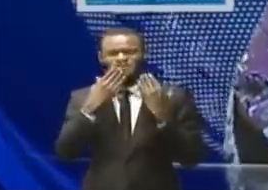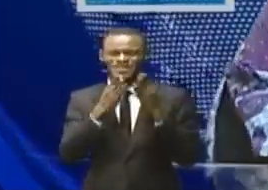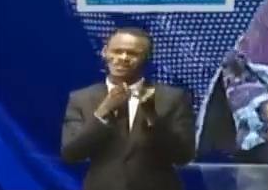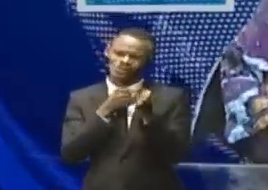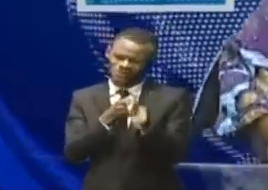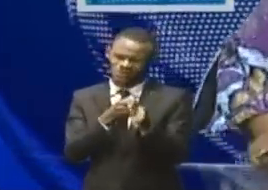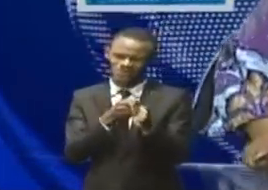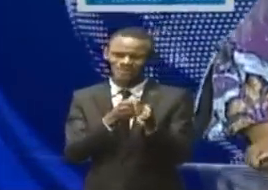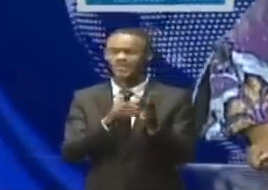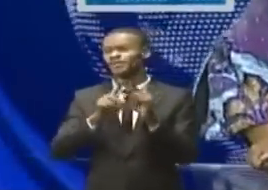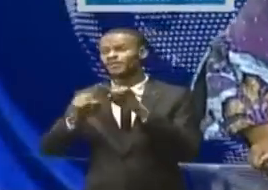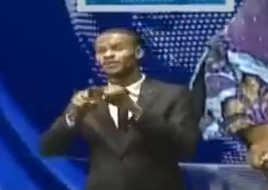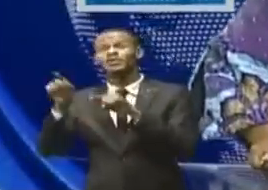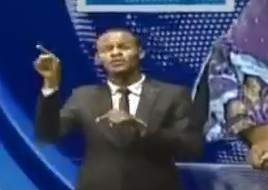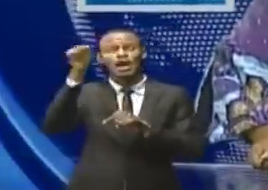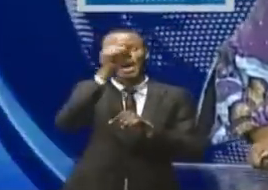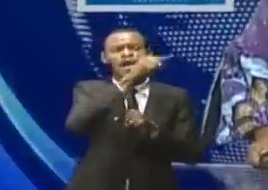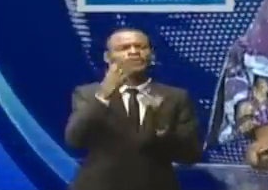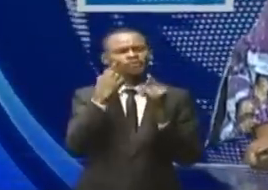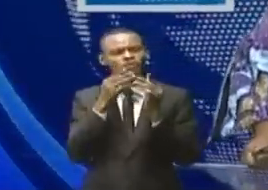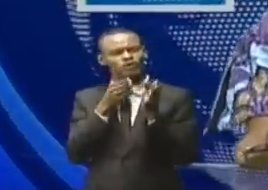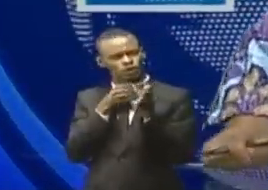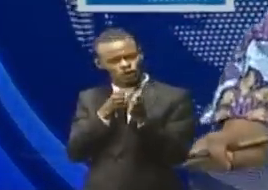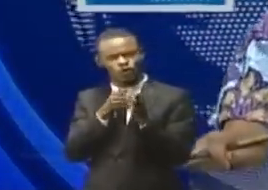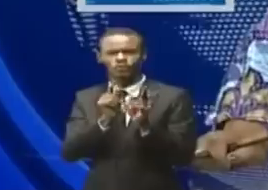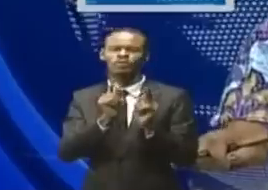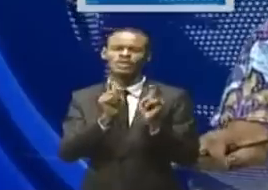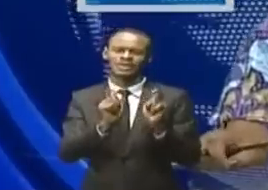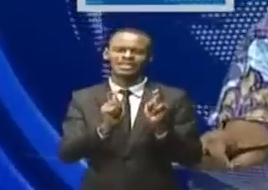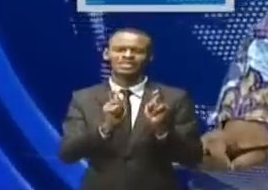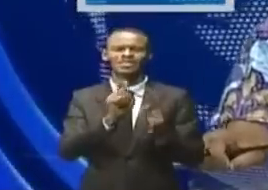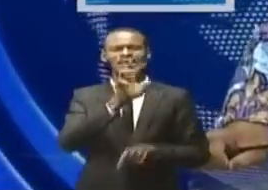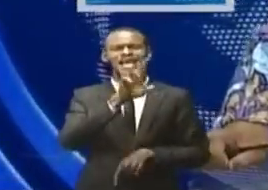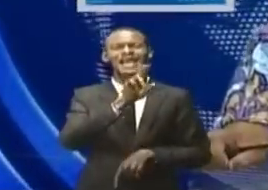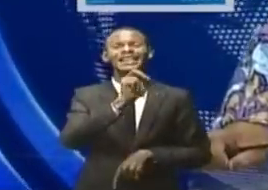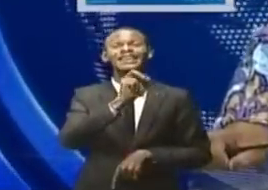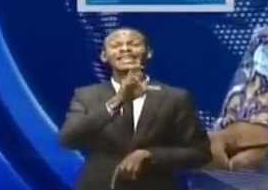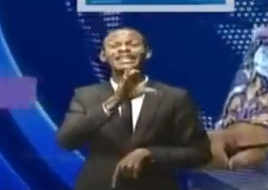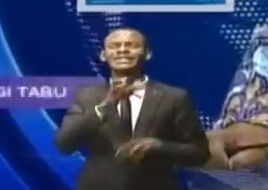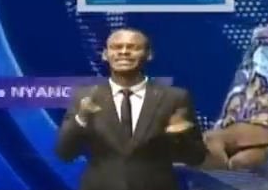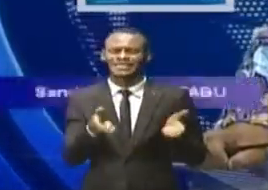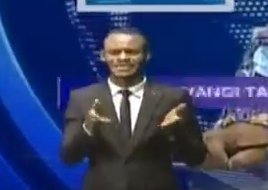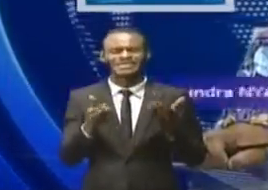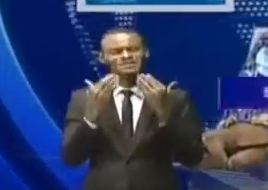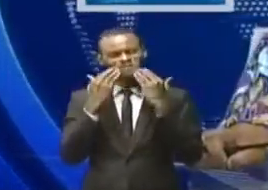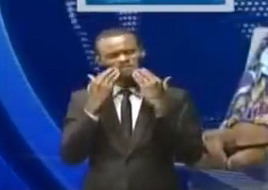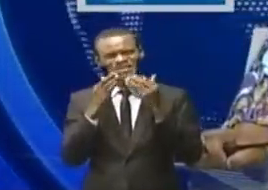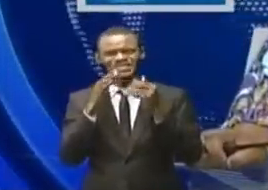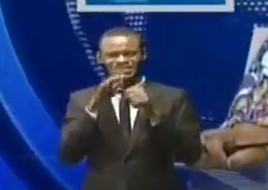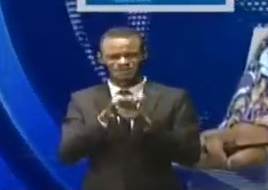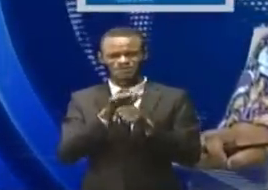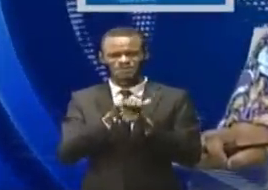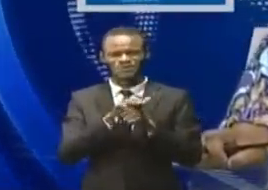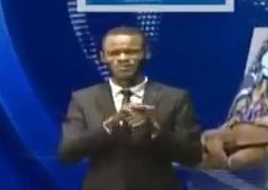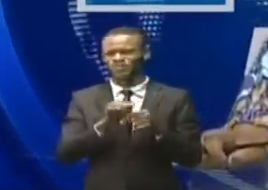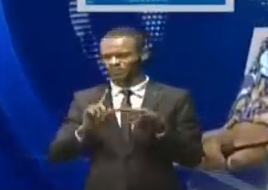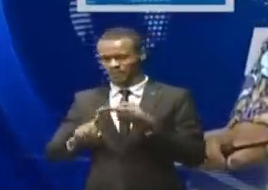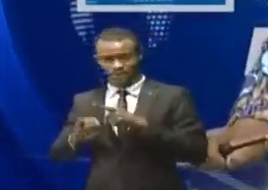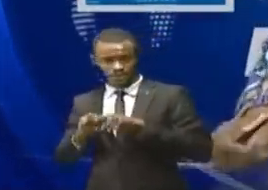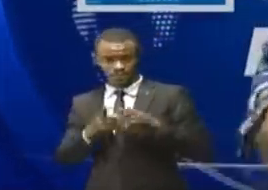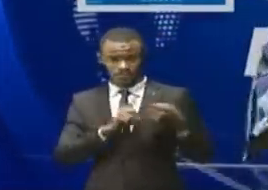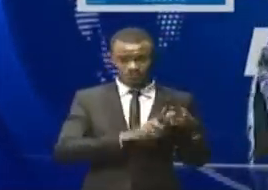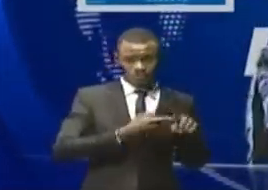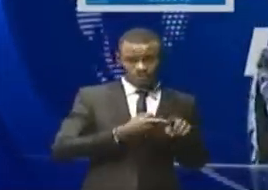qui nous suivez à Dimbelengi dans le Kasaï central. Vous êtes sur la RTNC, Diane Balaka et Jean-Richard Kouali ont concouru